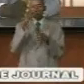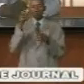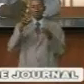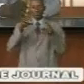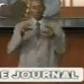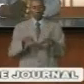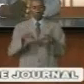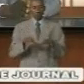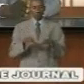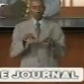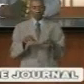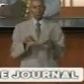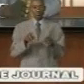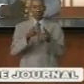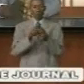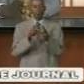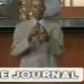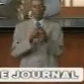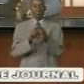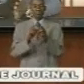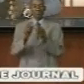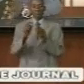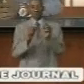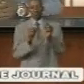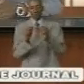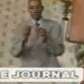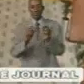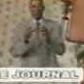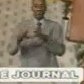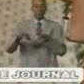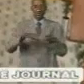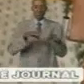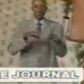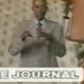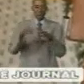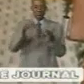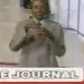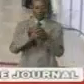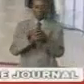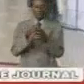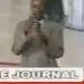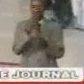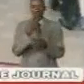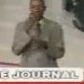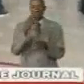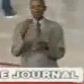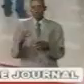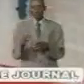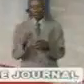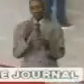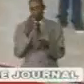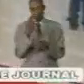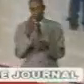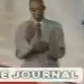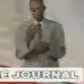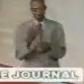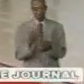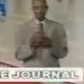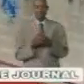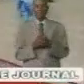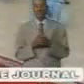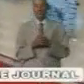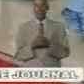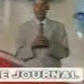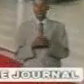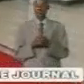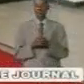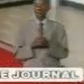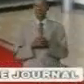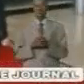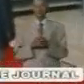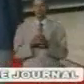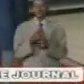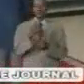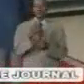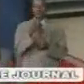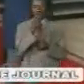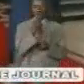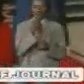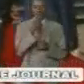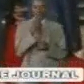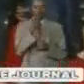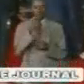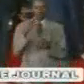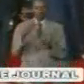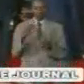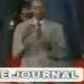dans l'espace francophone. Suivez. La 28e conférence ministérielle de la francophonie a eu lieu en ce